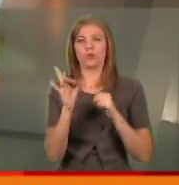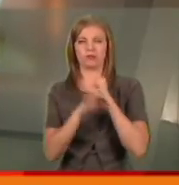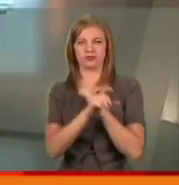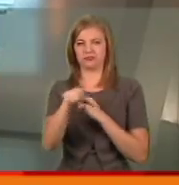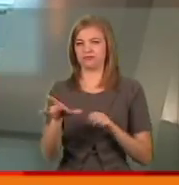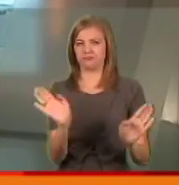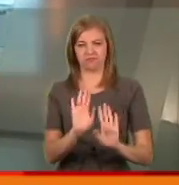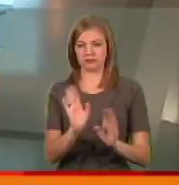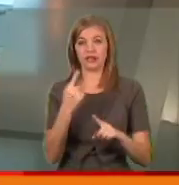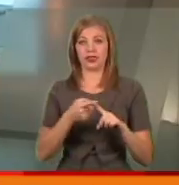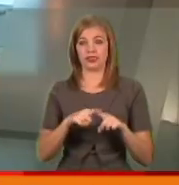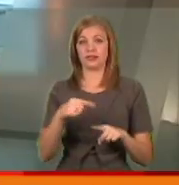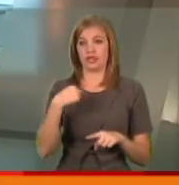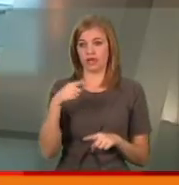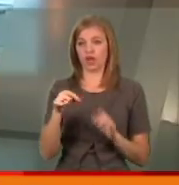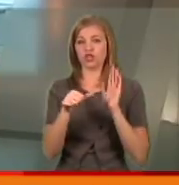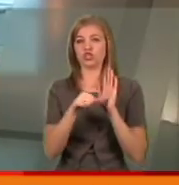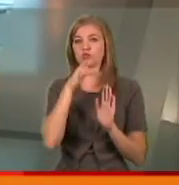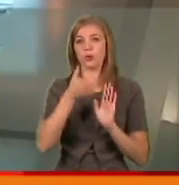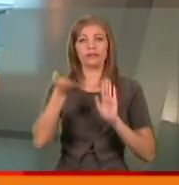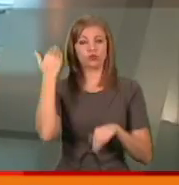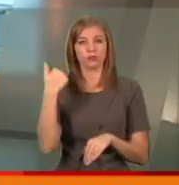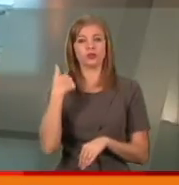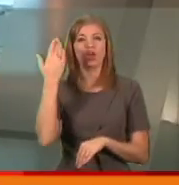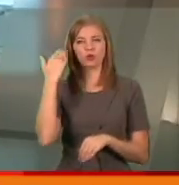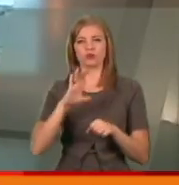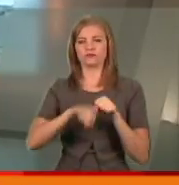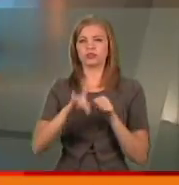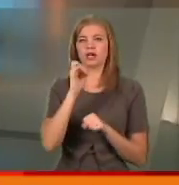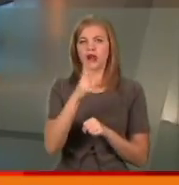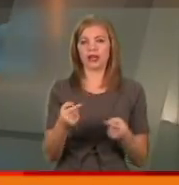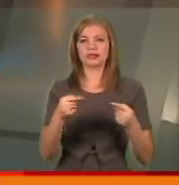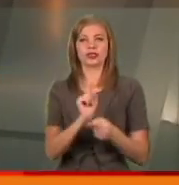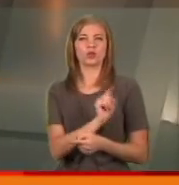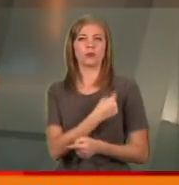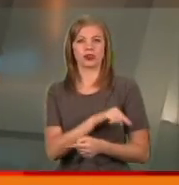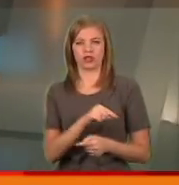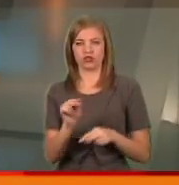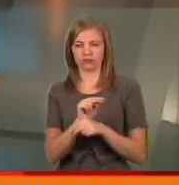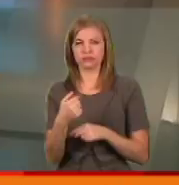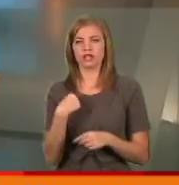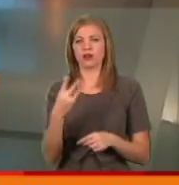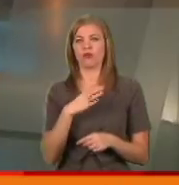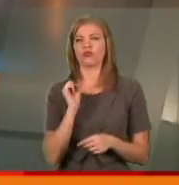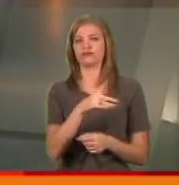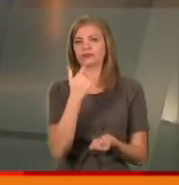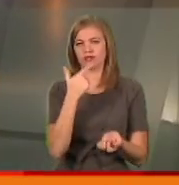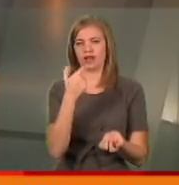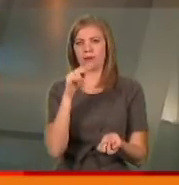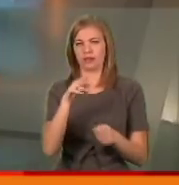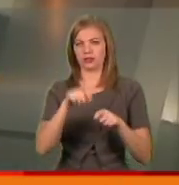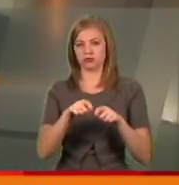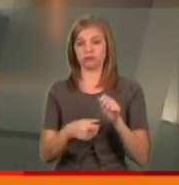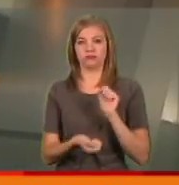Це не так. Це я 6 років тому. Тоді я долала рак, і згідно з медичною процедурою мені довелося здати аналіз на гепатит.